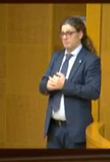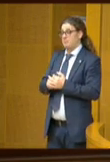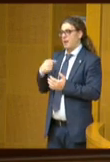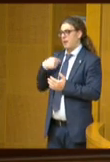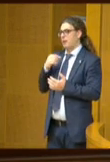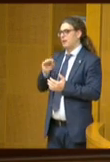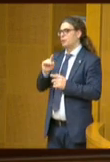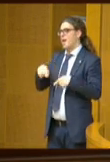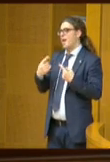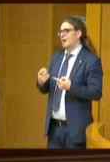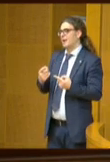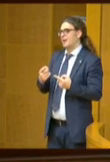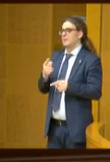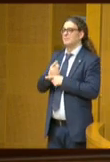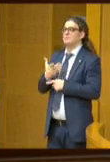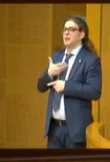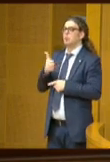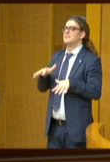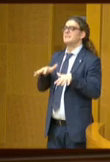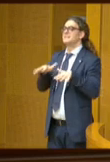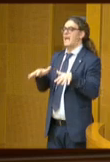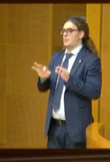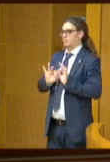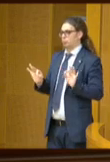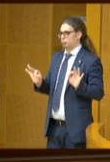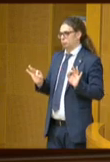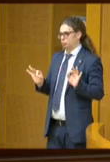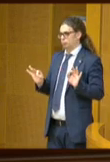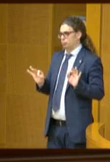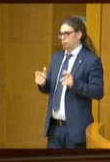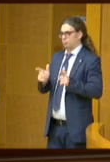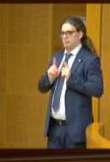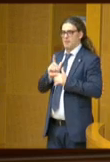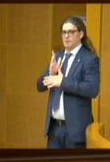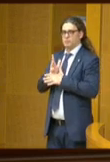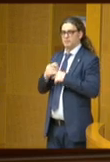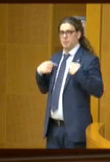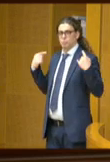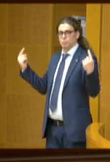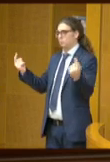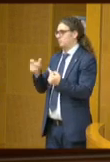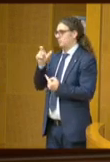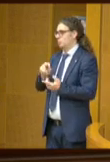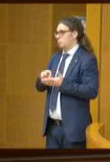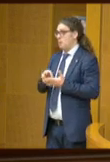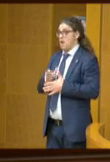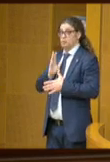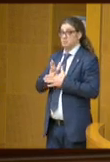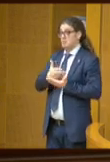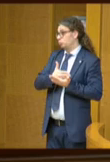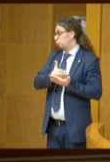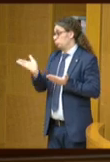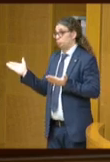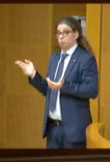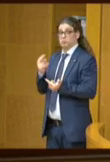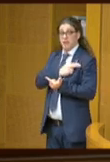a definire un progetto di vita per tutte noi persone disabili. Il sistema deve essere pronto per